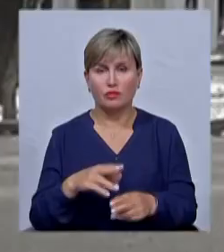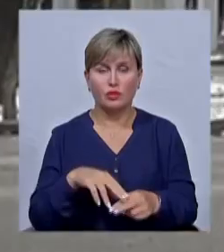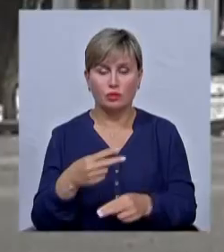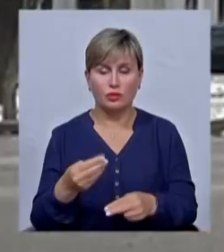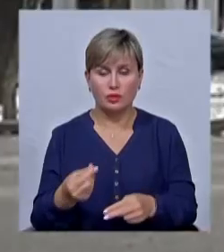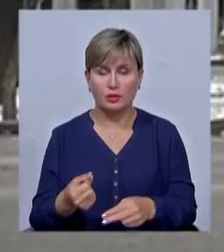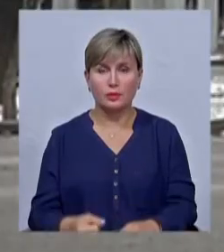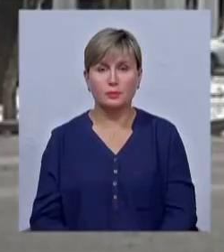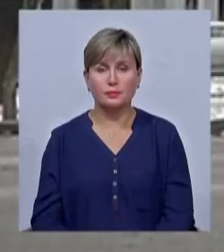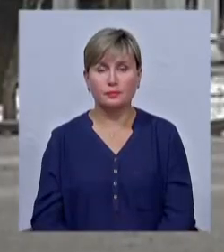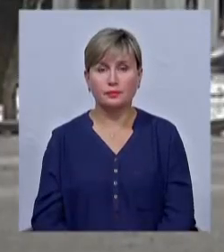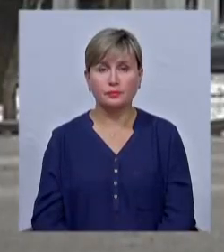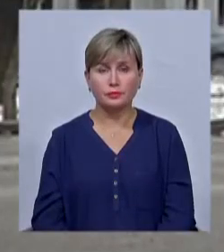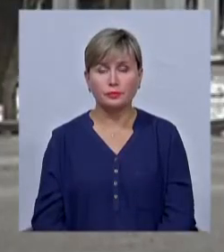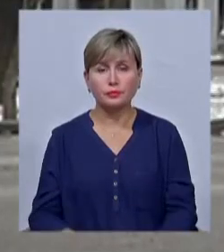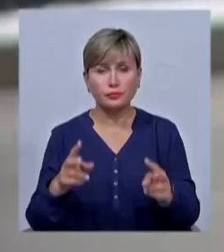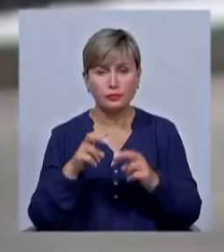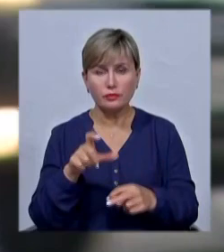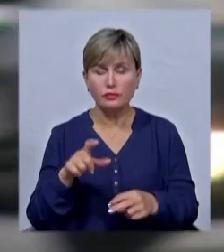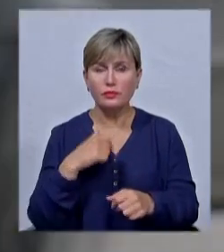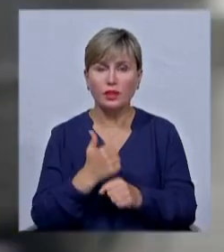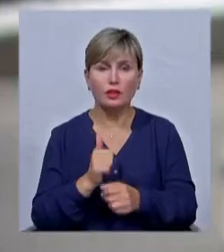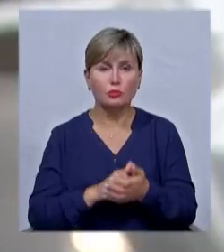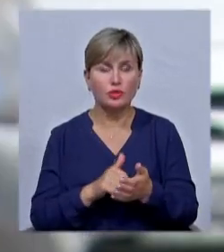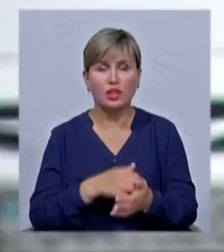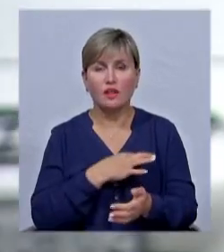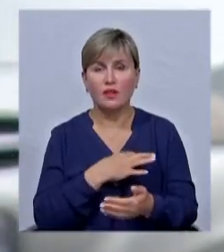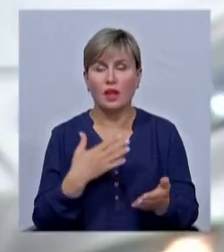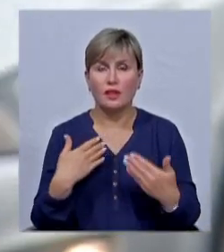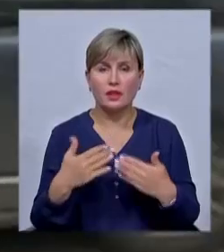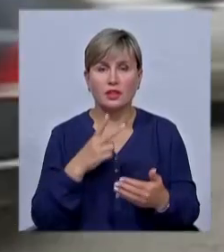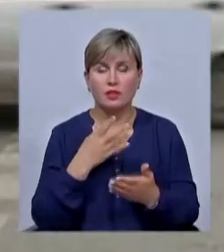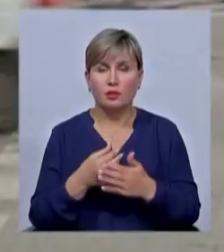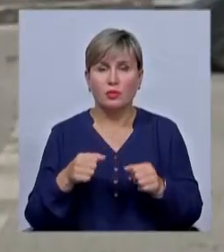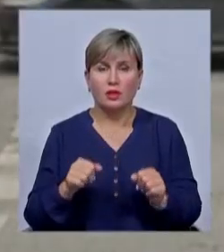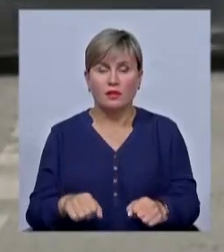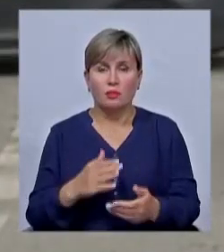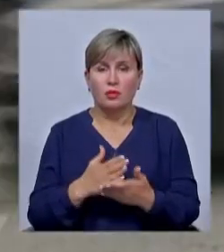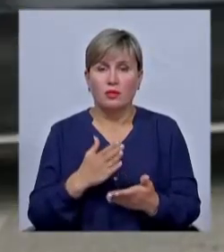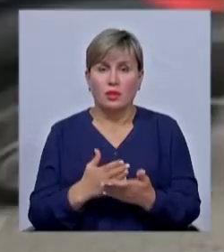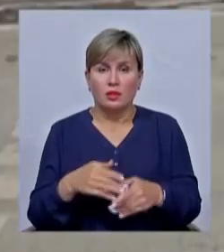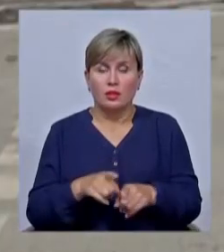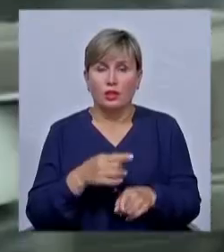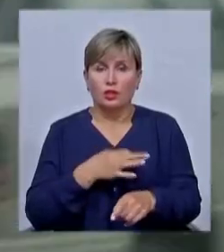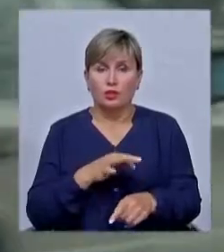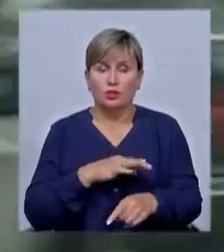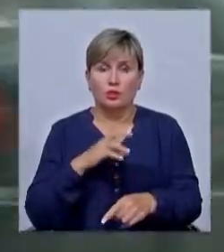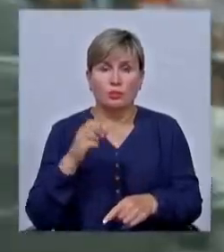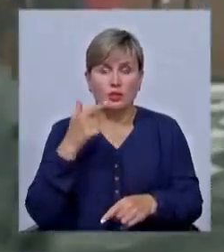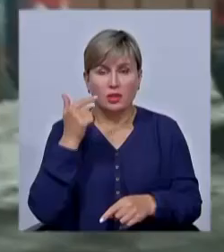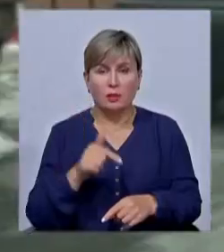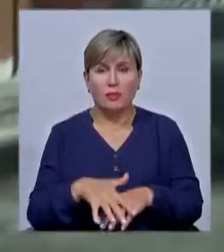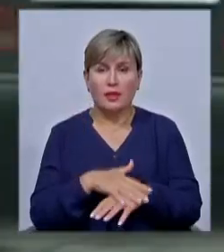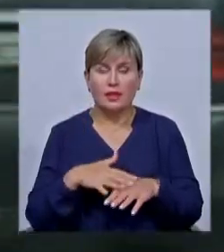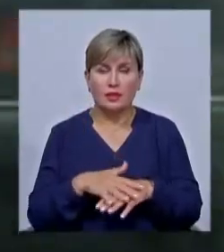деньги эксперты между тем считают что главной причиной равнодушного отношения к своим правом является тотальная юридическая безграмотность населения